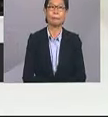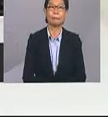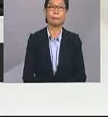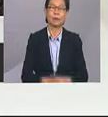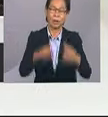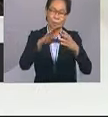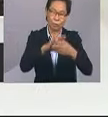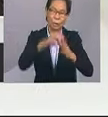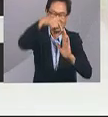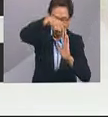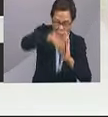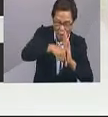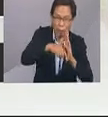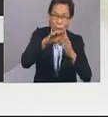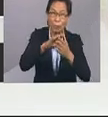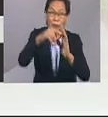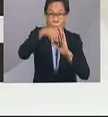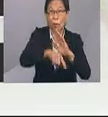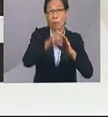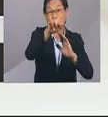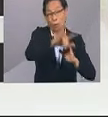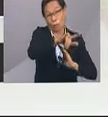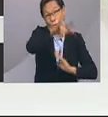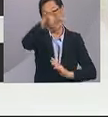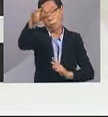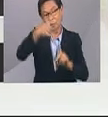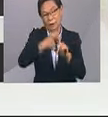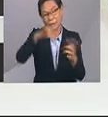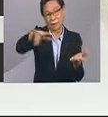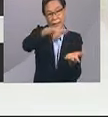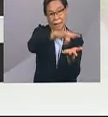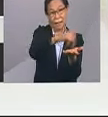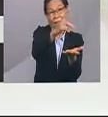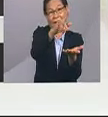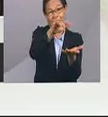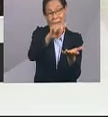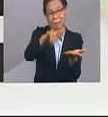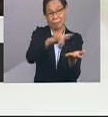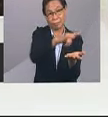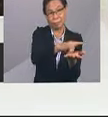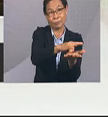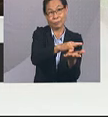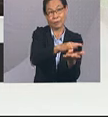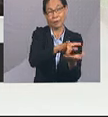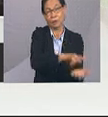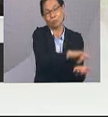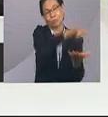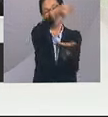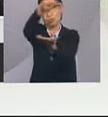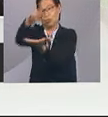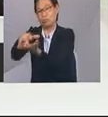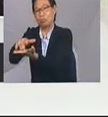Detailnya, satu penerbangan daripada KLIA ke lapangan terbang antarabangsa